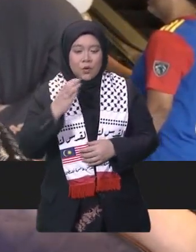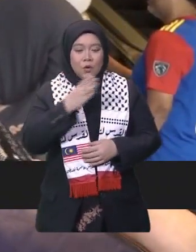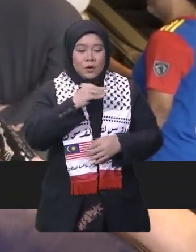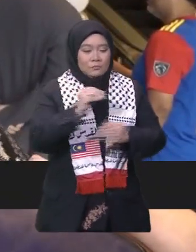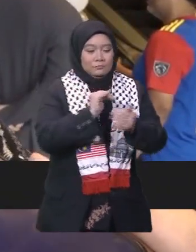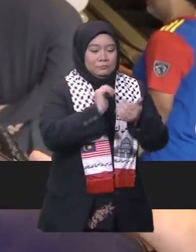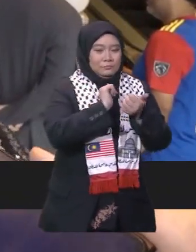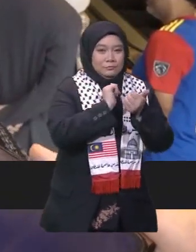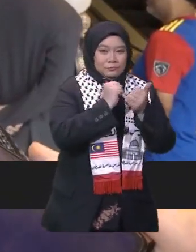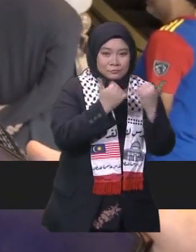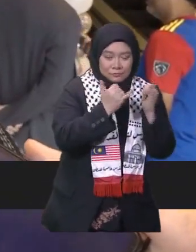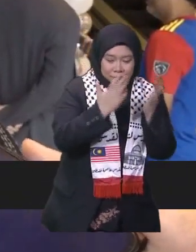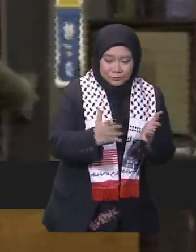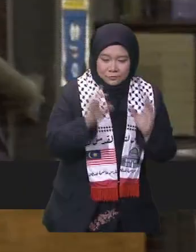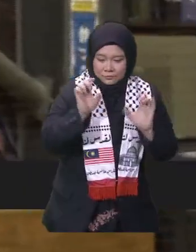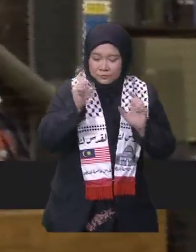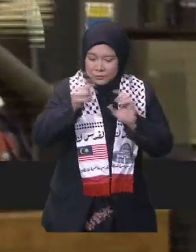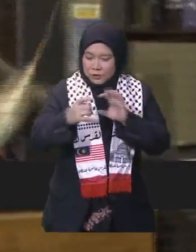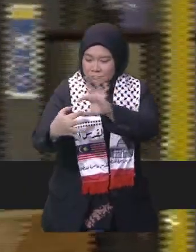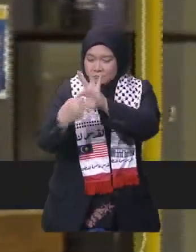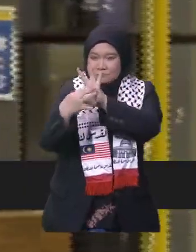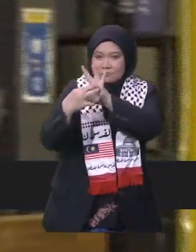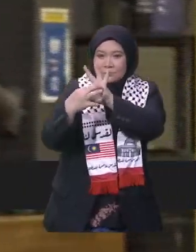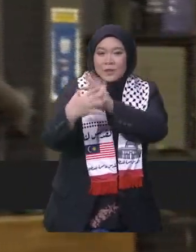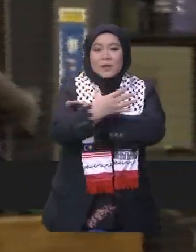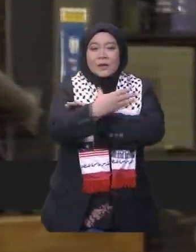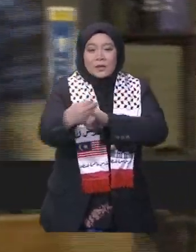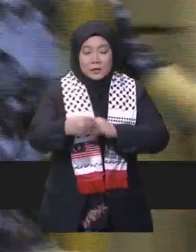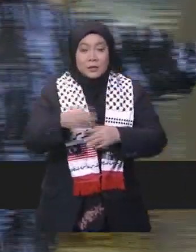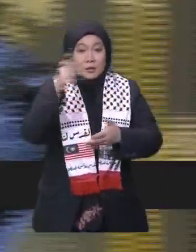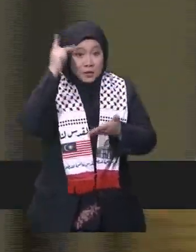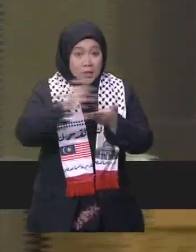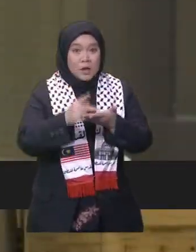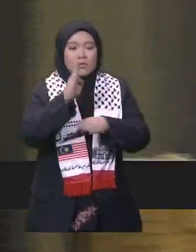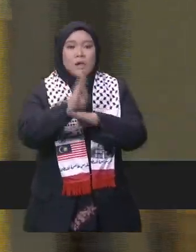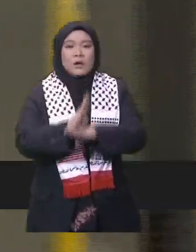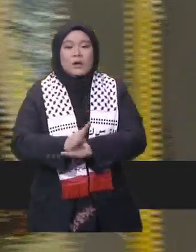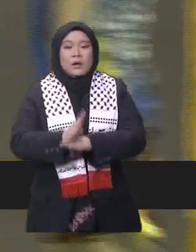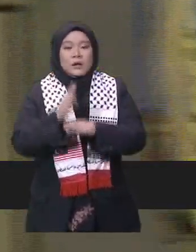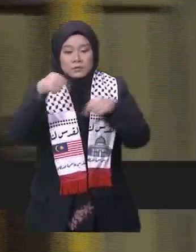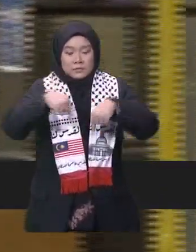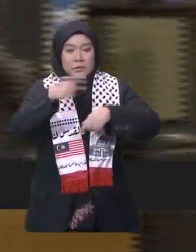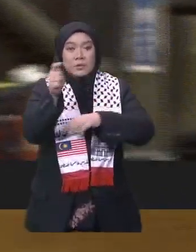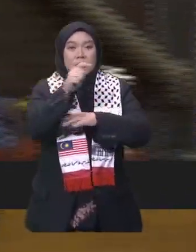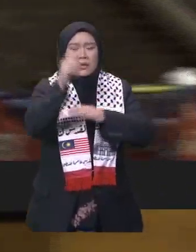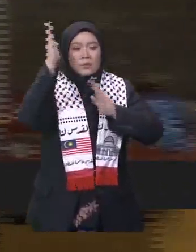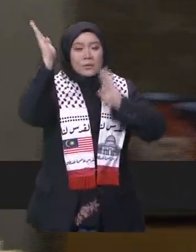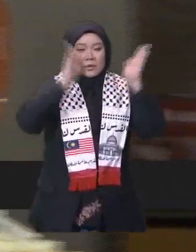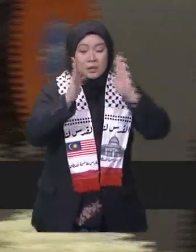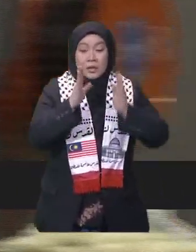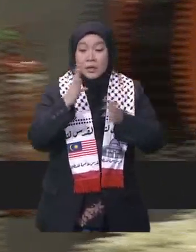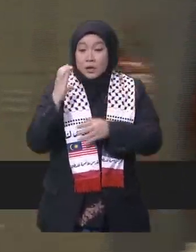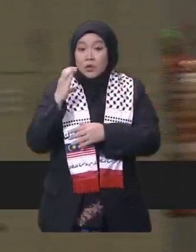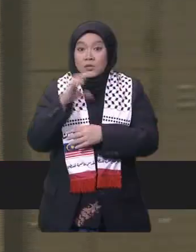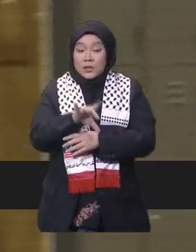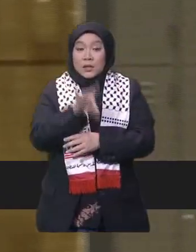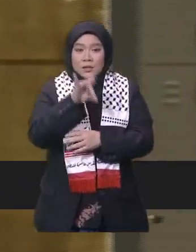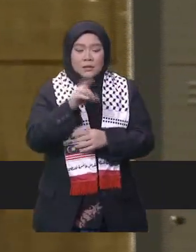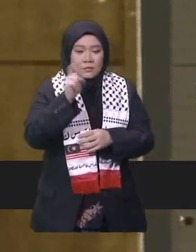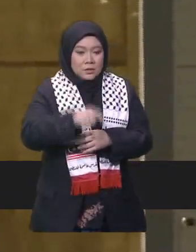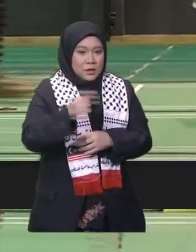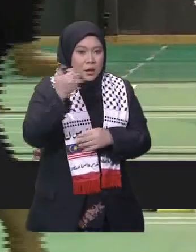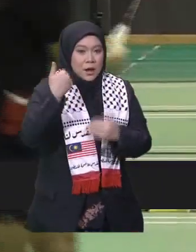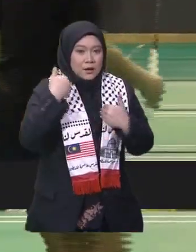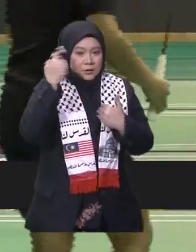to click together. Selain mengenali budaya badminton di Malaysia, beliau berharap jurulatih yang bakal dilantik mempunyai mentaliti